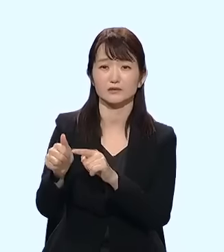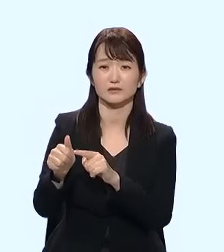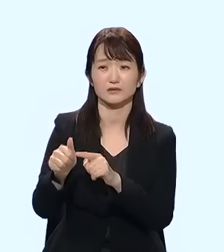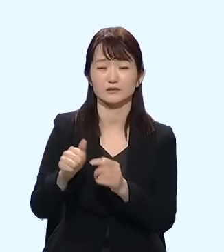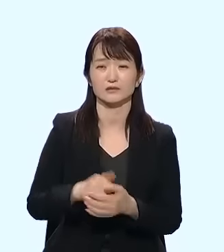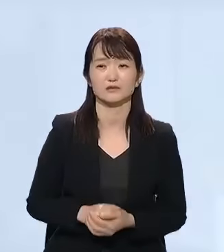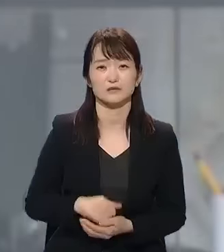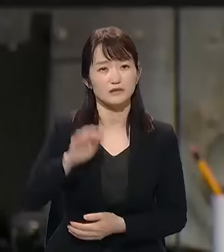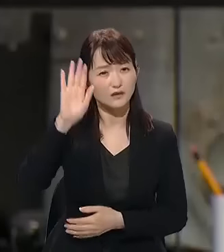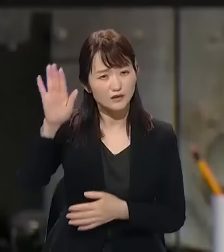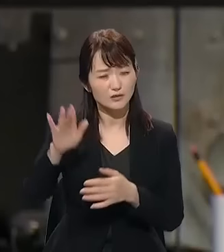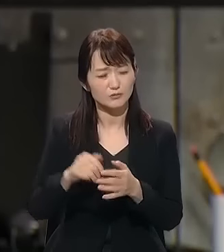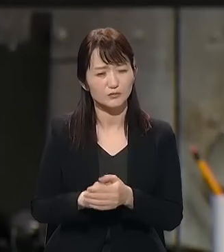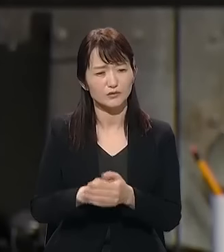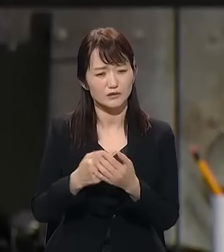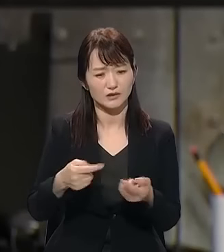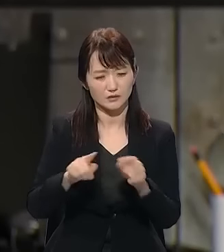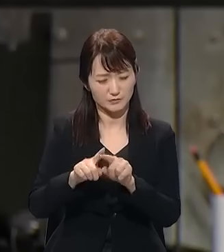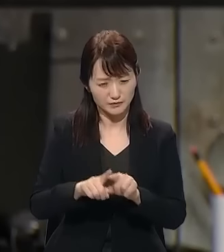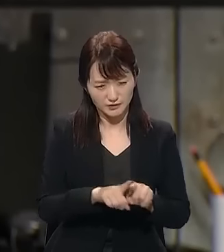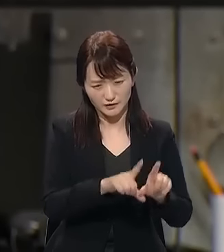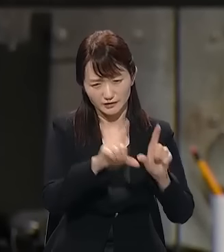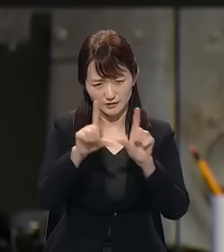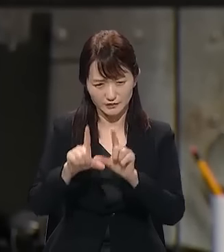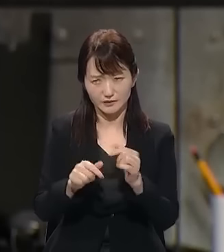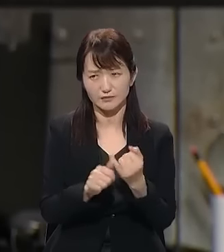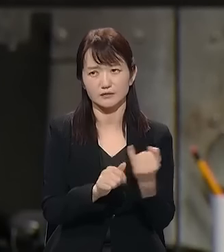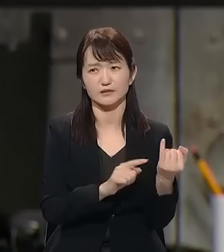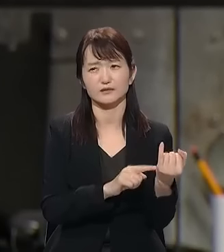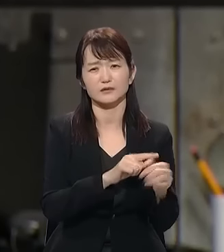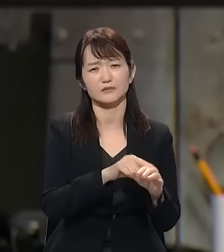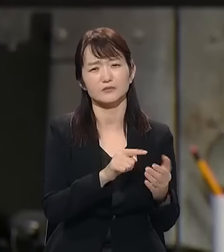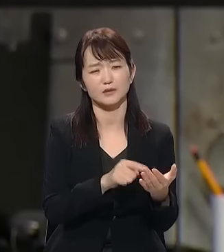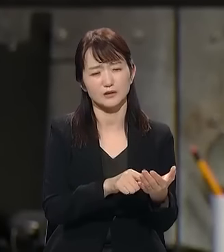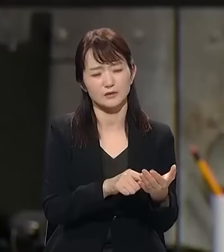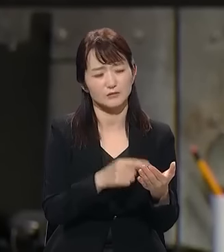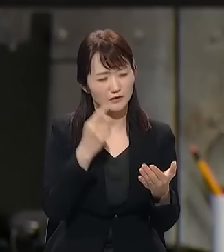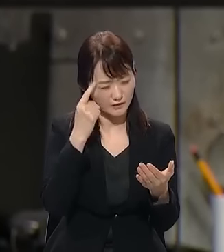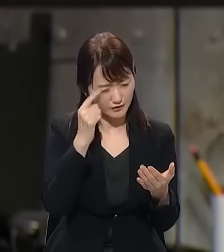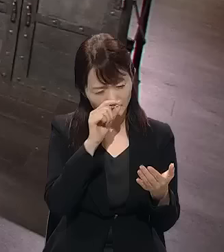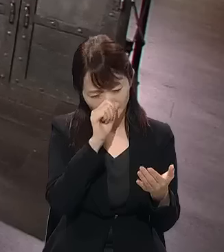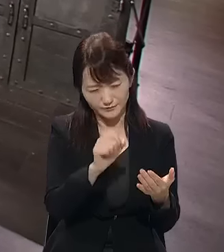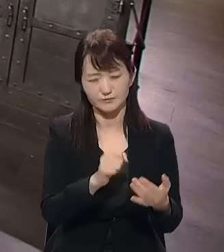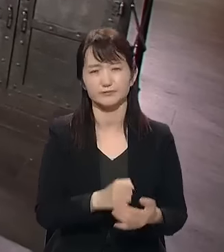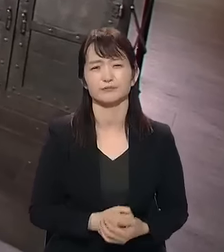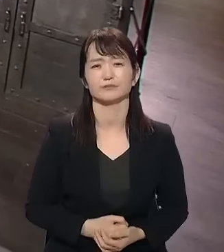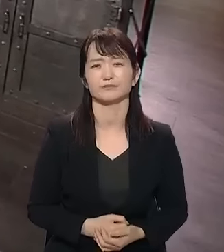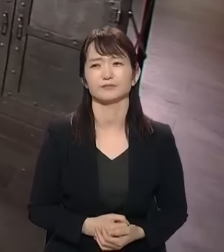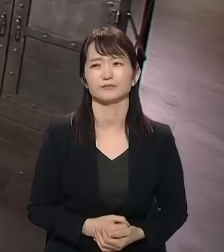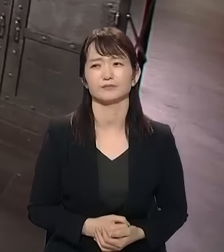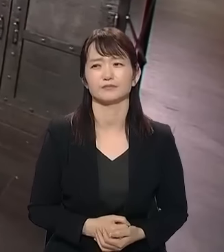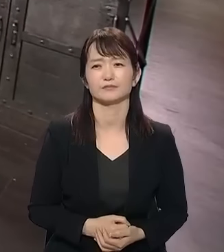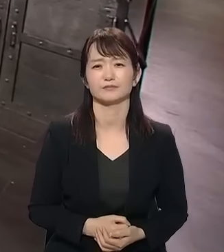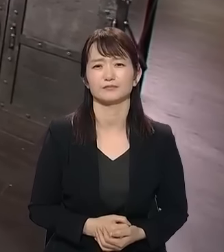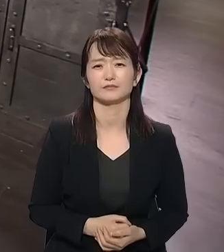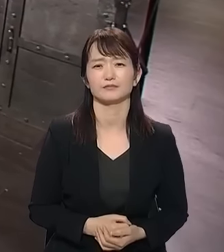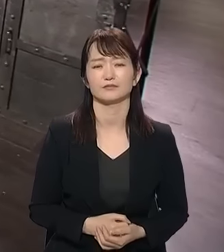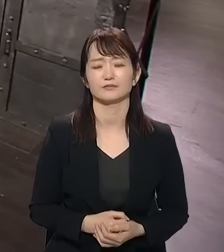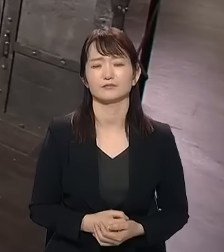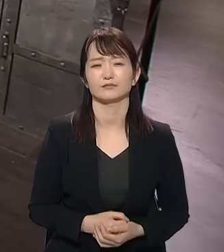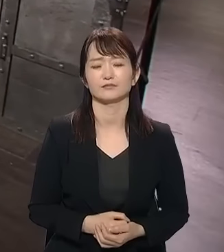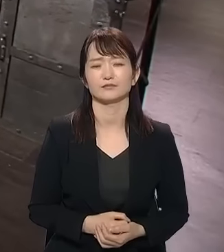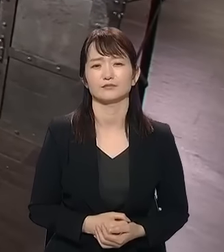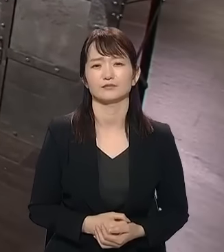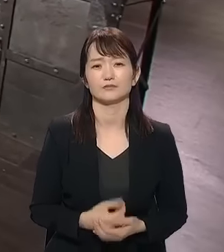긴 세월 같이 할 배우자에 대한 마음이 조금 더 애틋했다 변호사님 저 이렇게 좀 비유를 해 볼게요